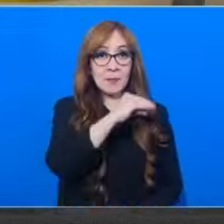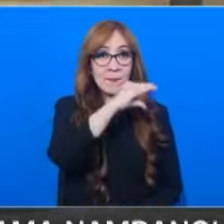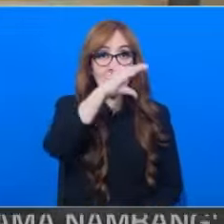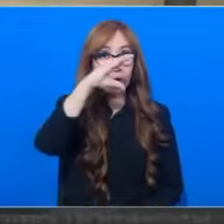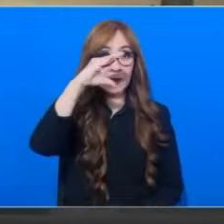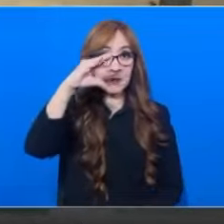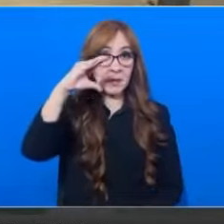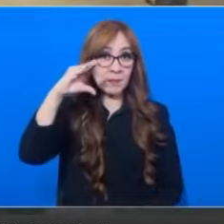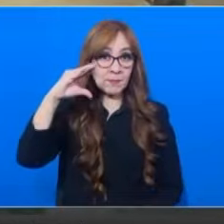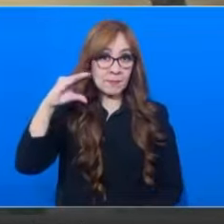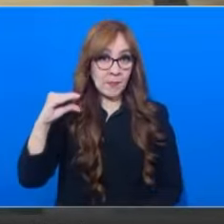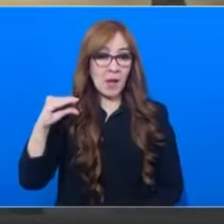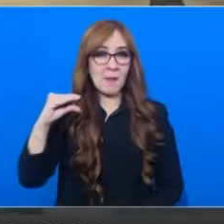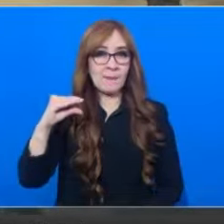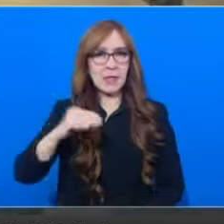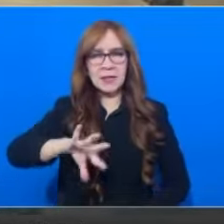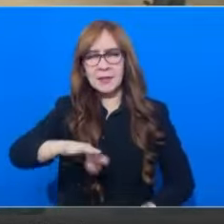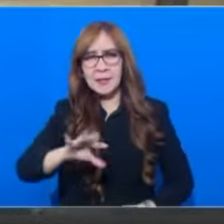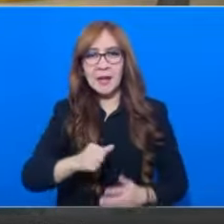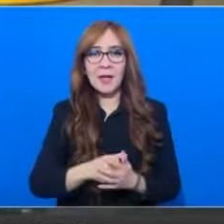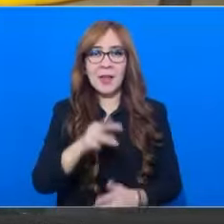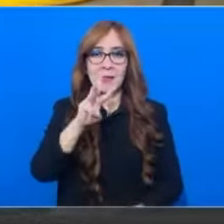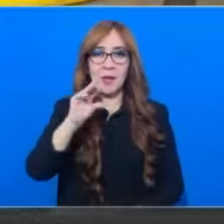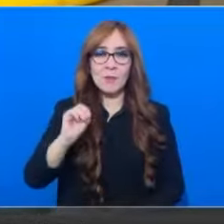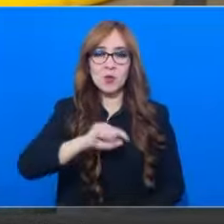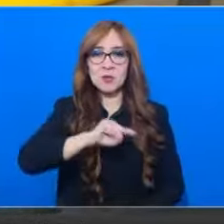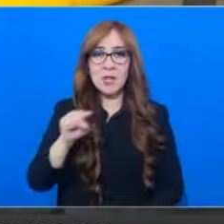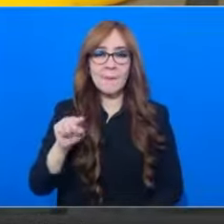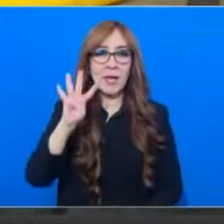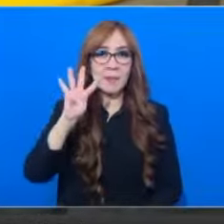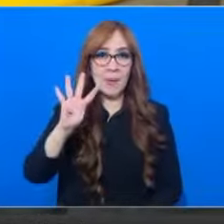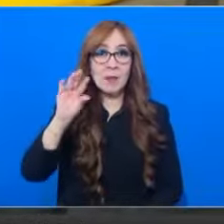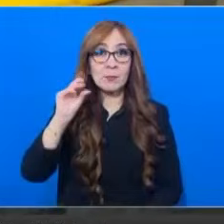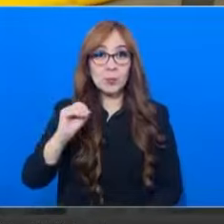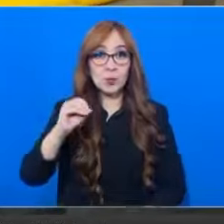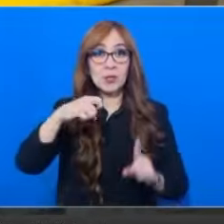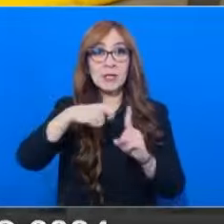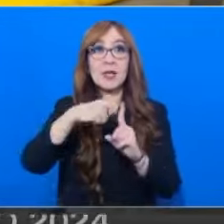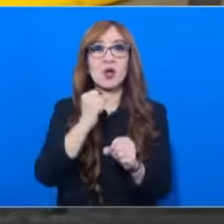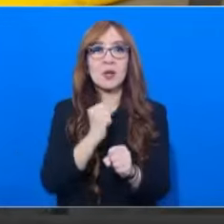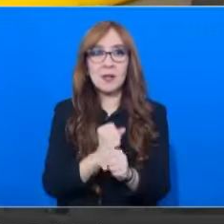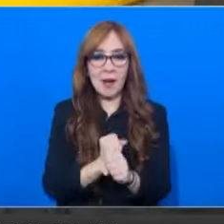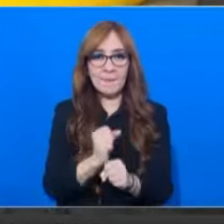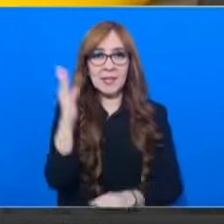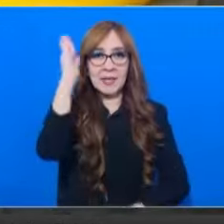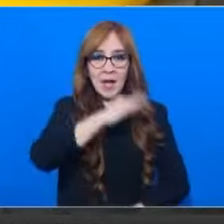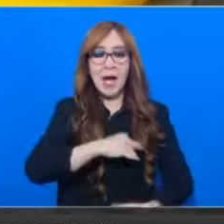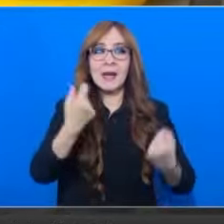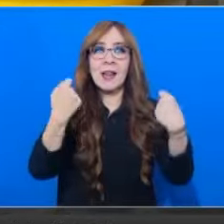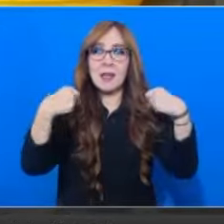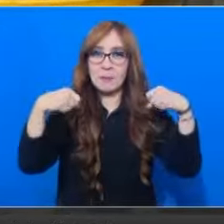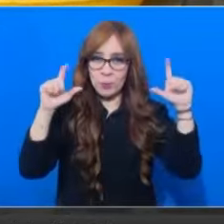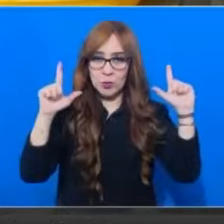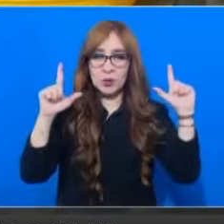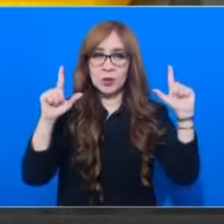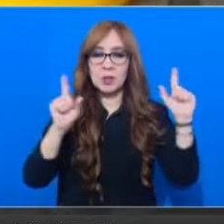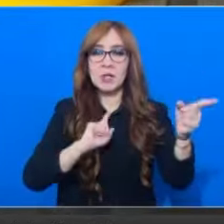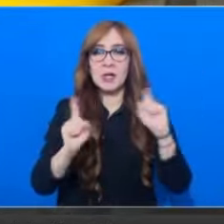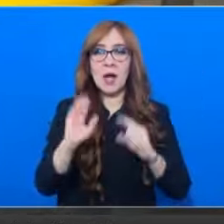sampai 30-40 kilo. Di hari-hari biasa itu? Hari-hari liburan. Liburan. Nah, kalau hari-hari biasa